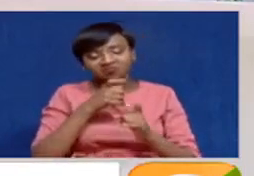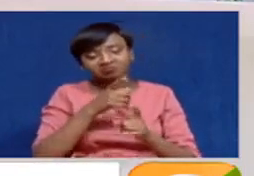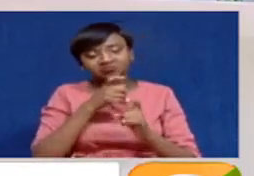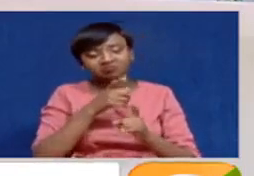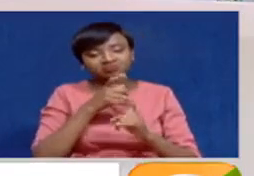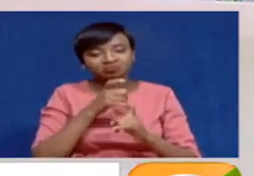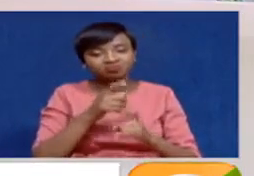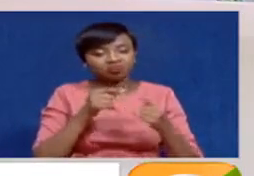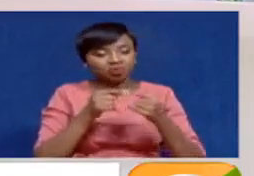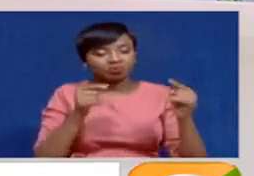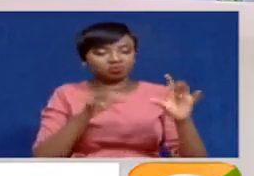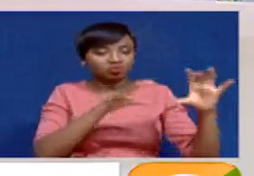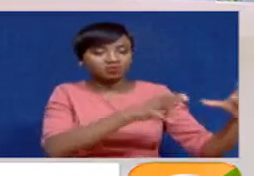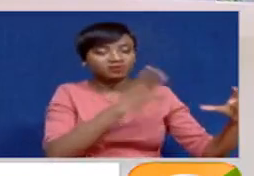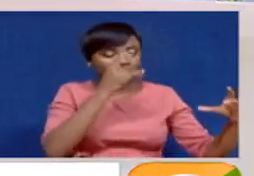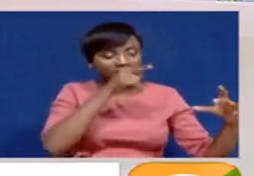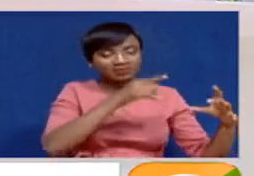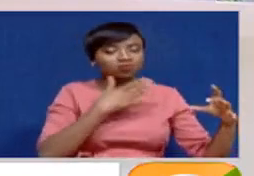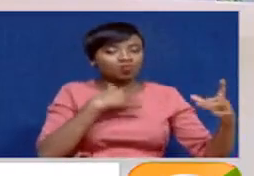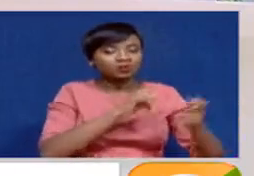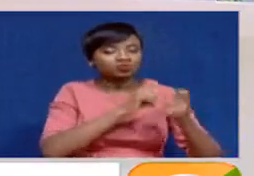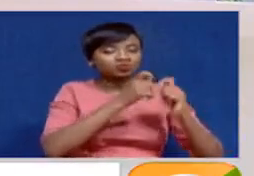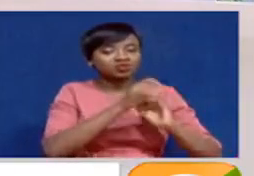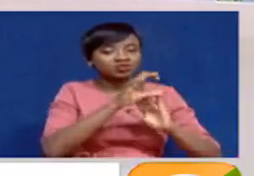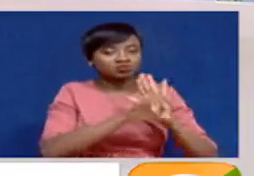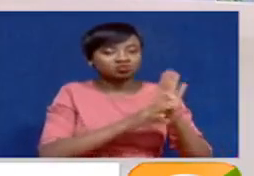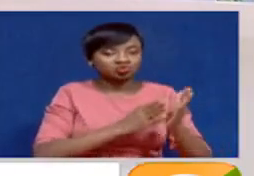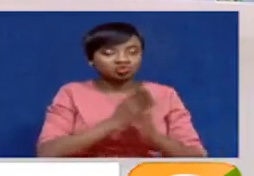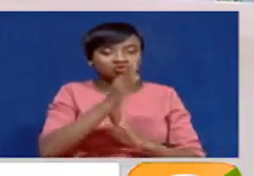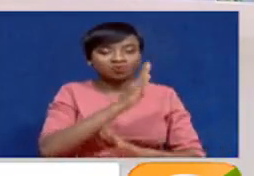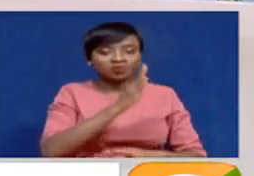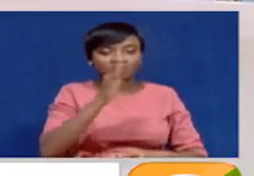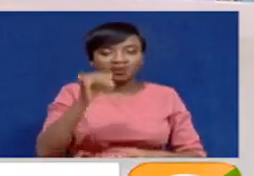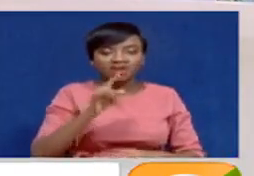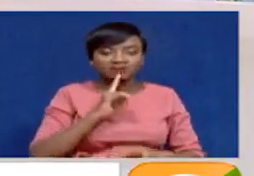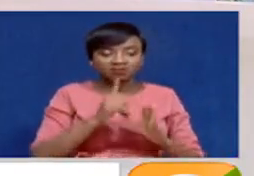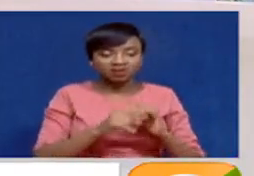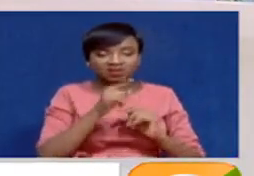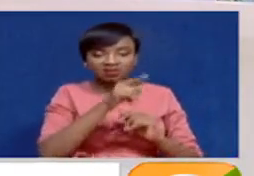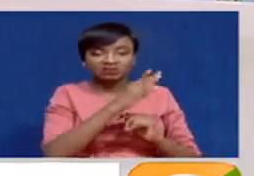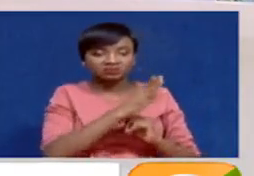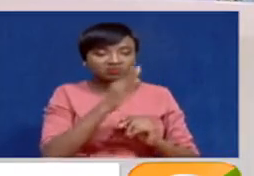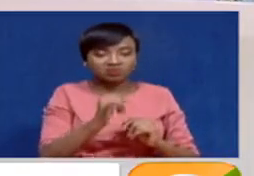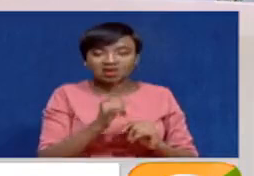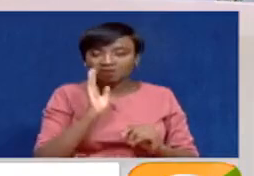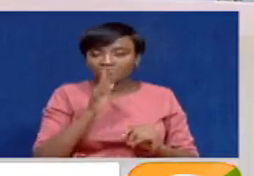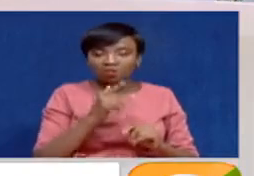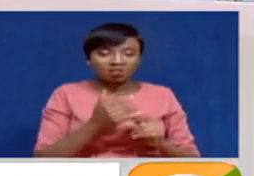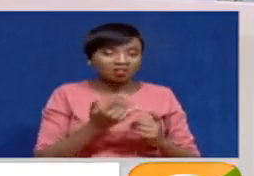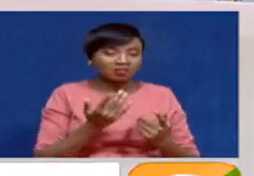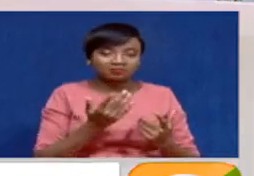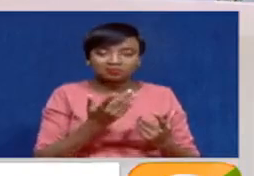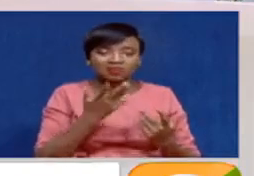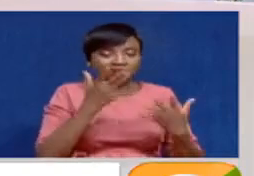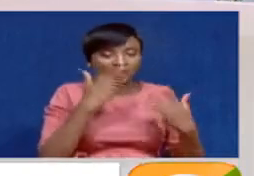wao kuhusu nia yao ya kubadilisha katiba kupitia BBI, wakisema walikuwa wameipotezea taifa fedha